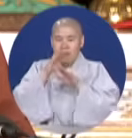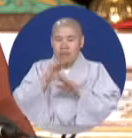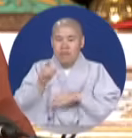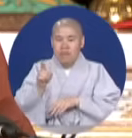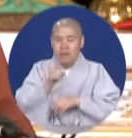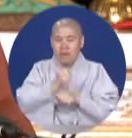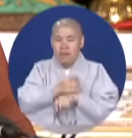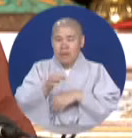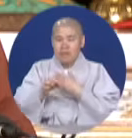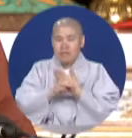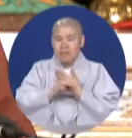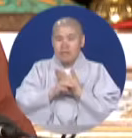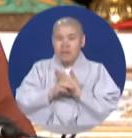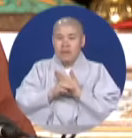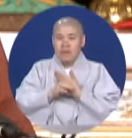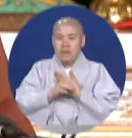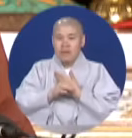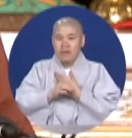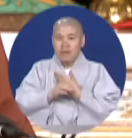그것입니다.